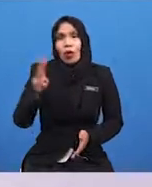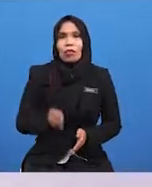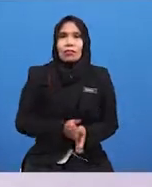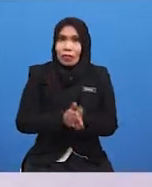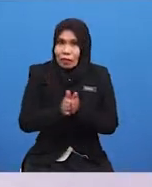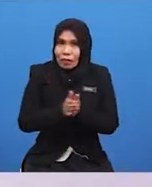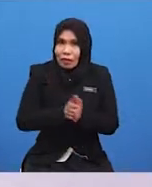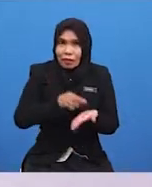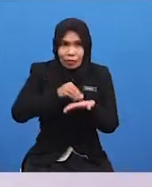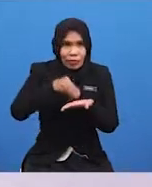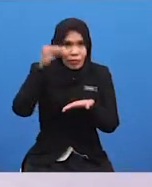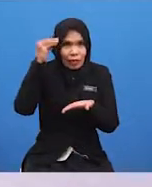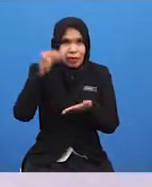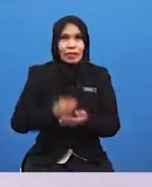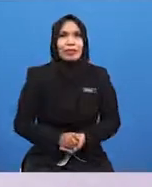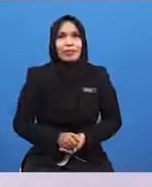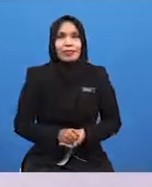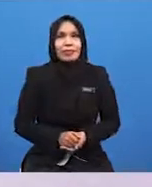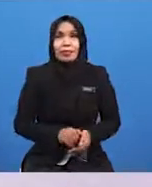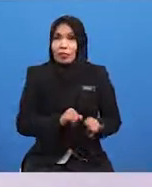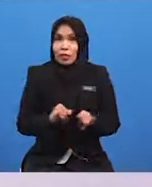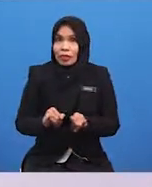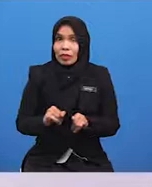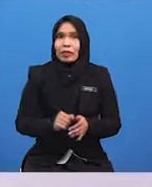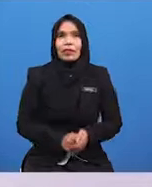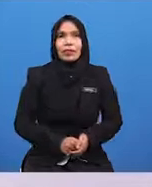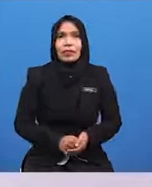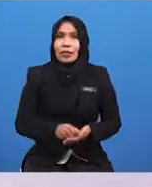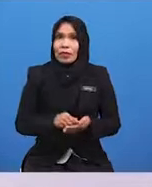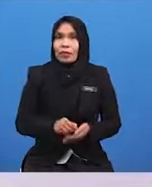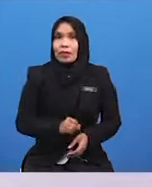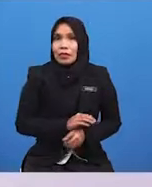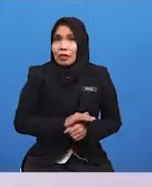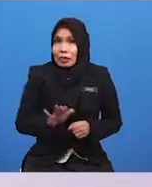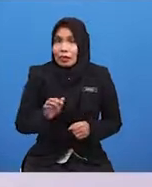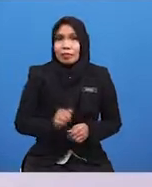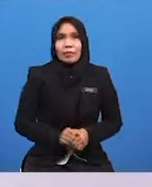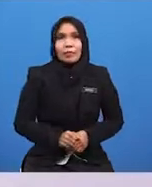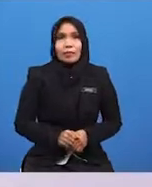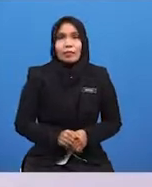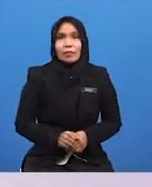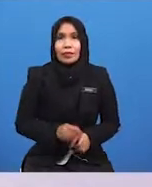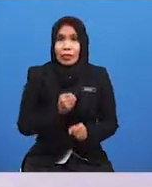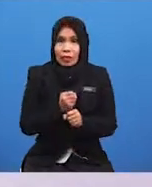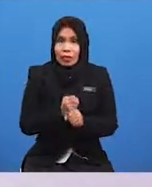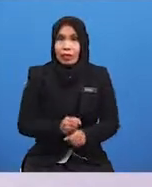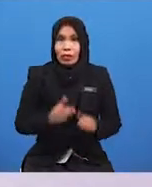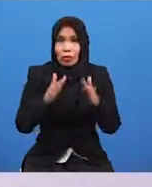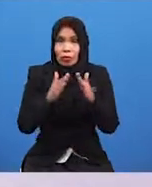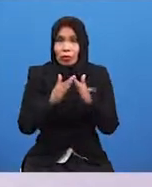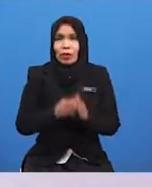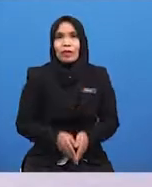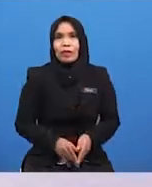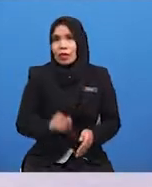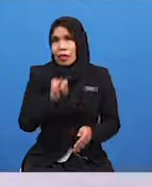siap semua kerja rumah dan rajin belajar ibubapa atau guru takkan marah